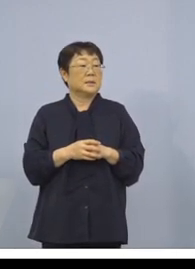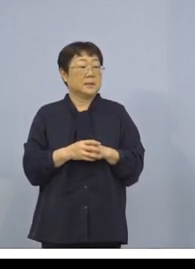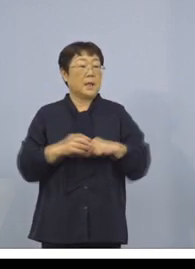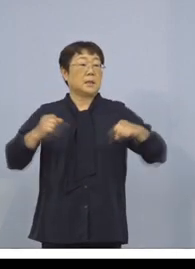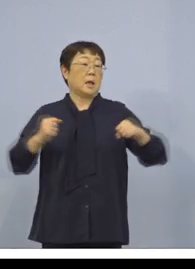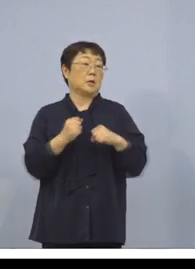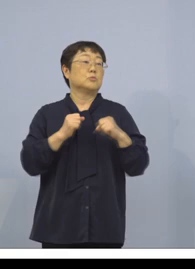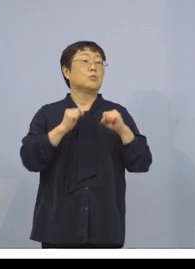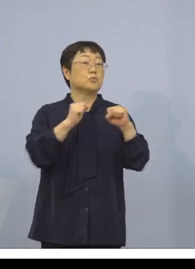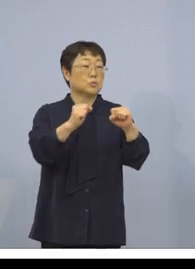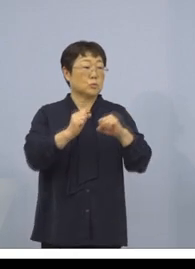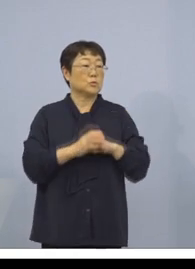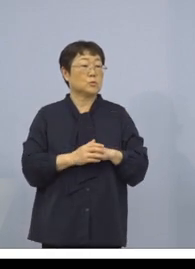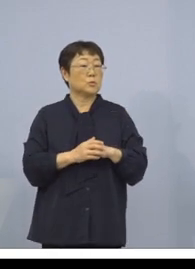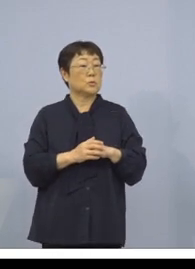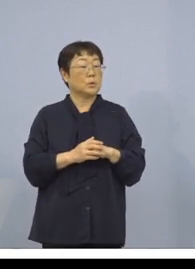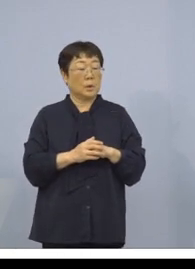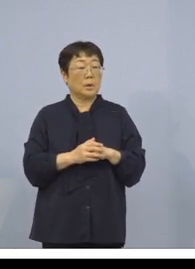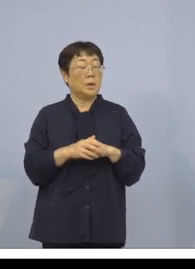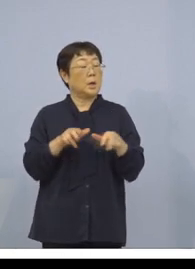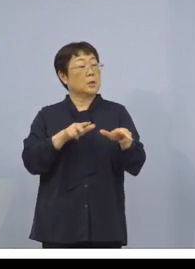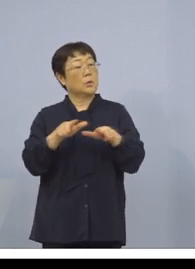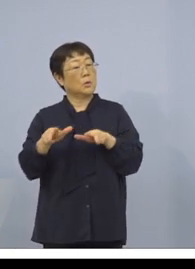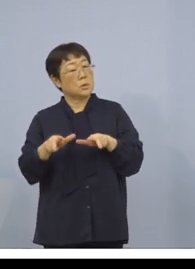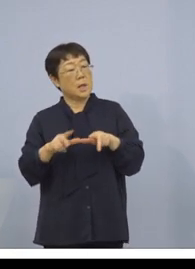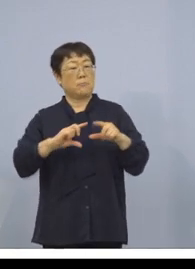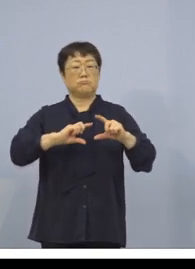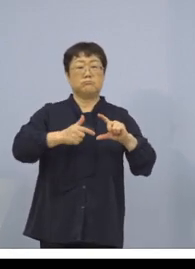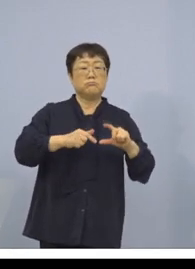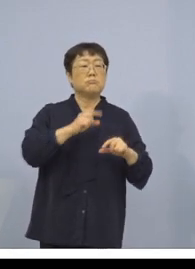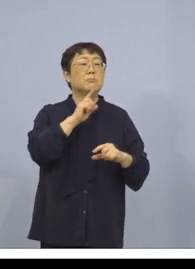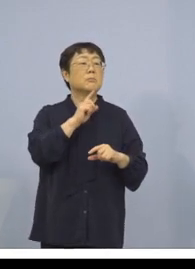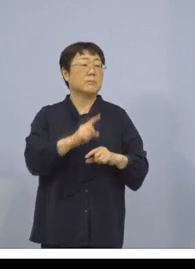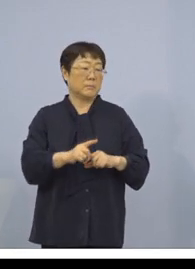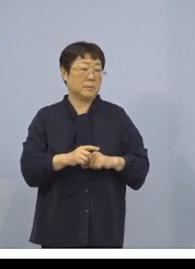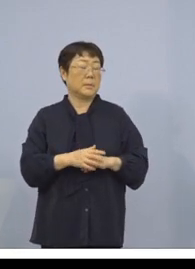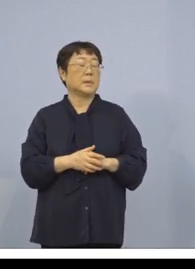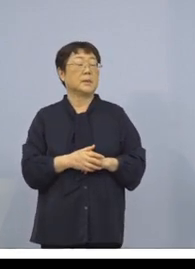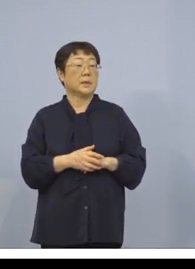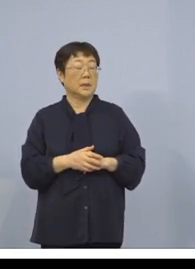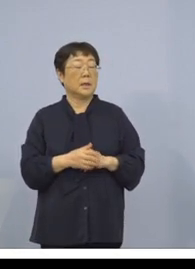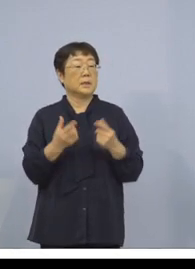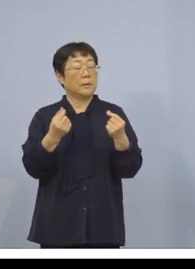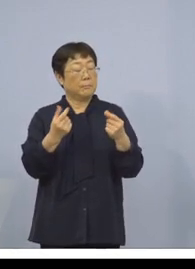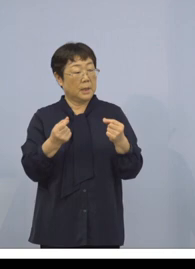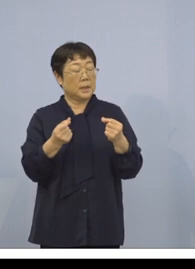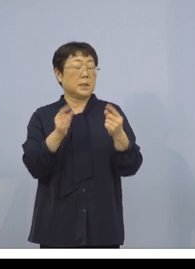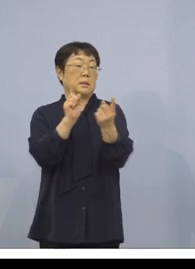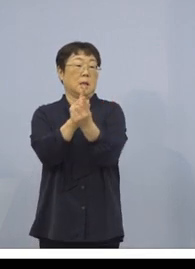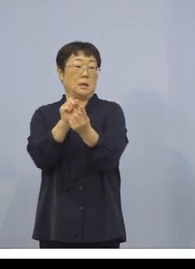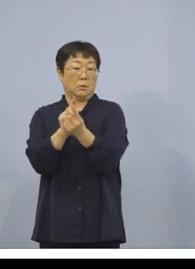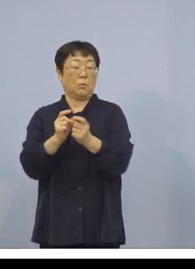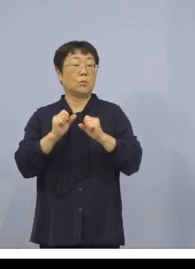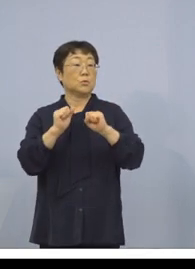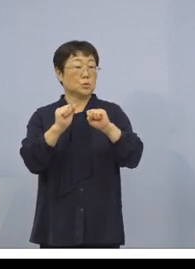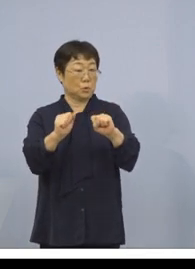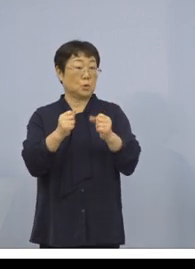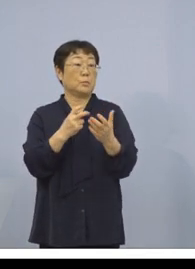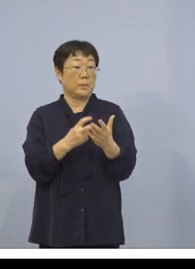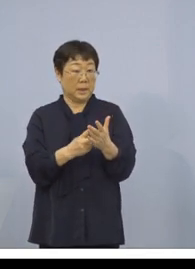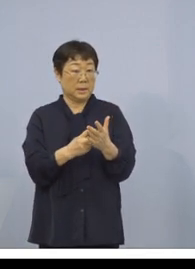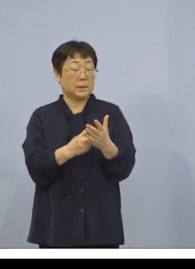運動させていると、これはもう行政の矛盾でございます。でこれに対してやはりしっかりと対応しようということでです